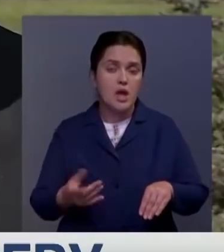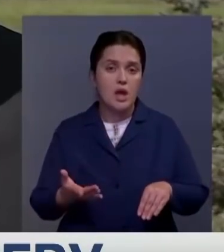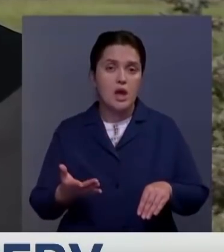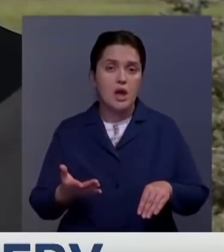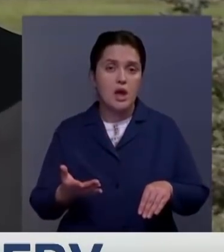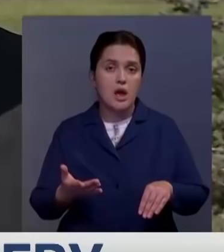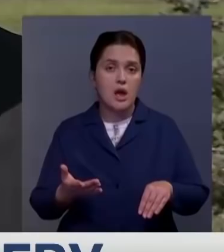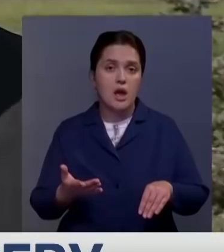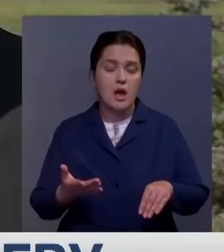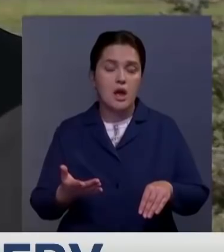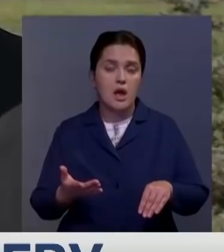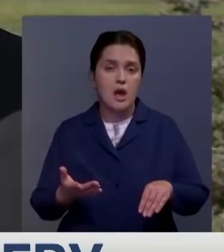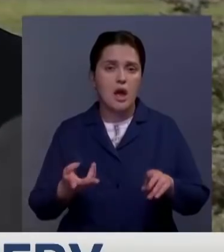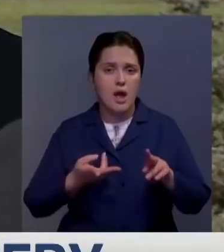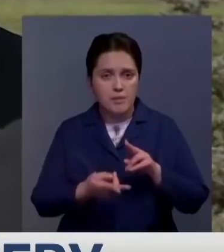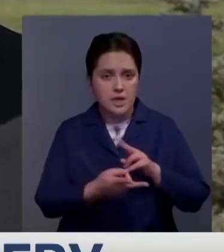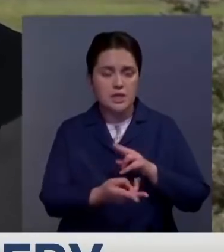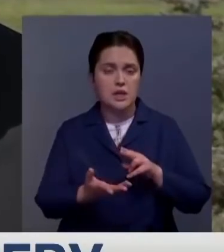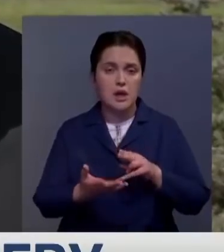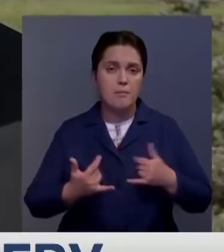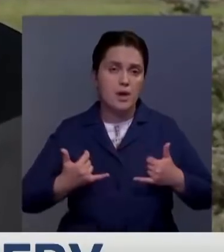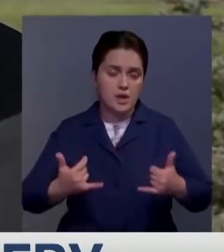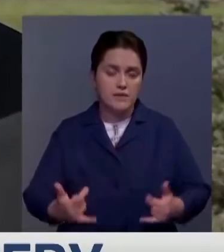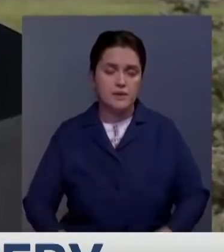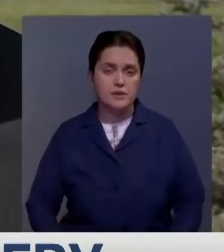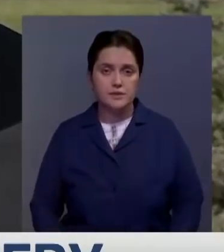полива и других каких-то санитарных обработок.